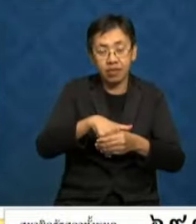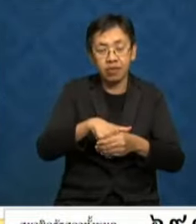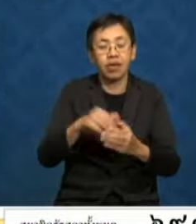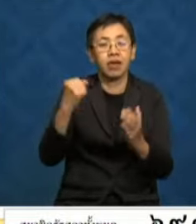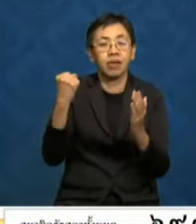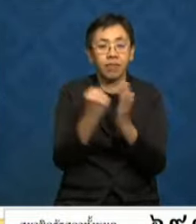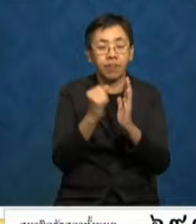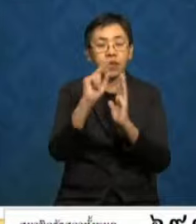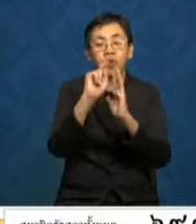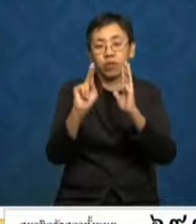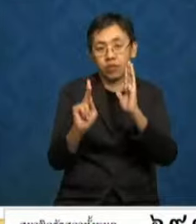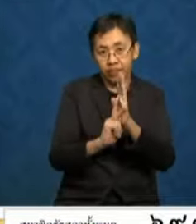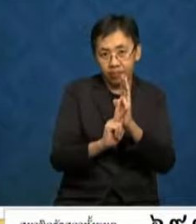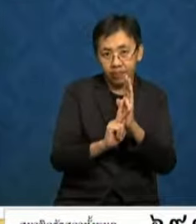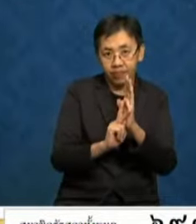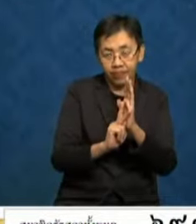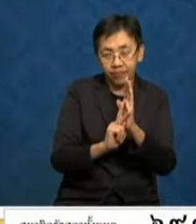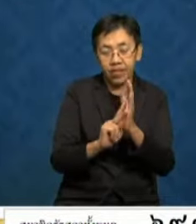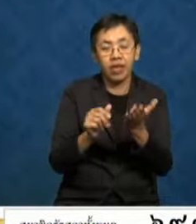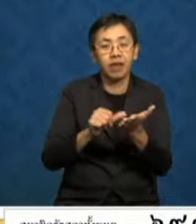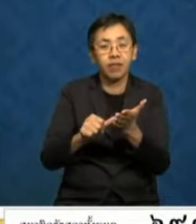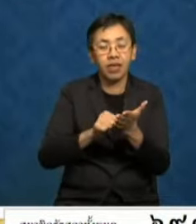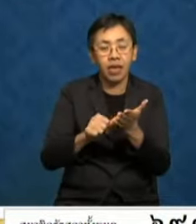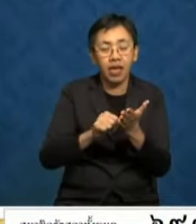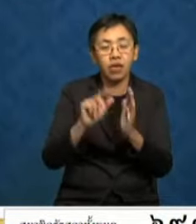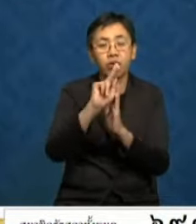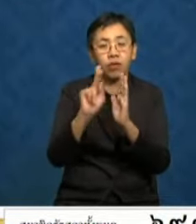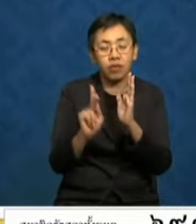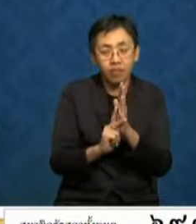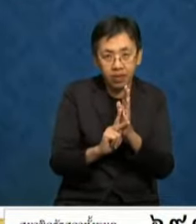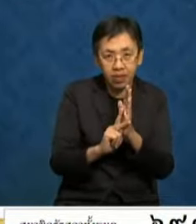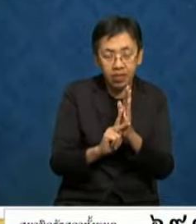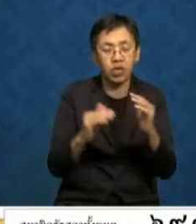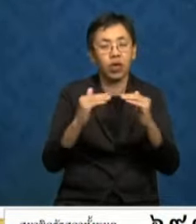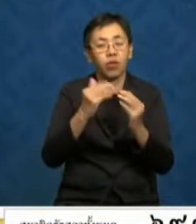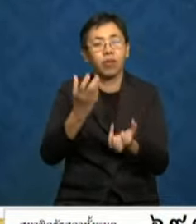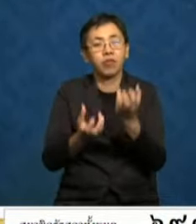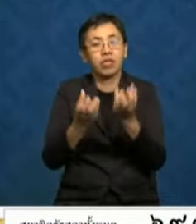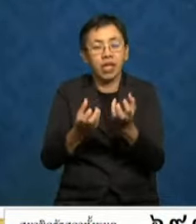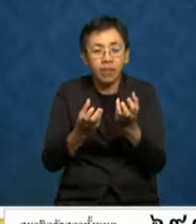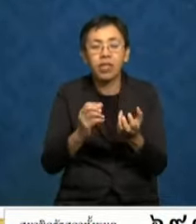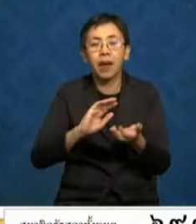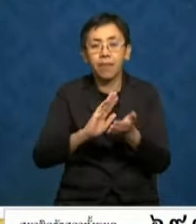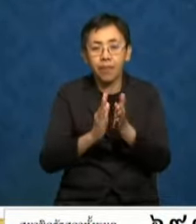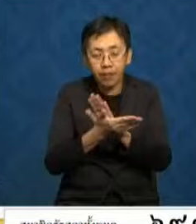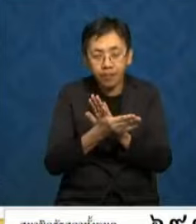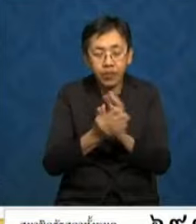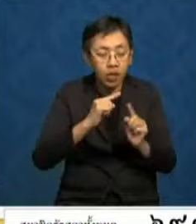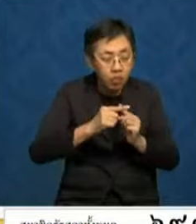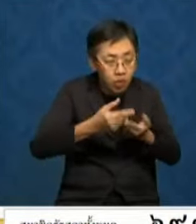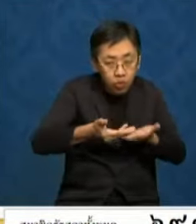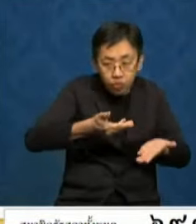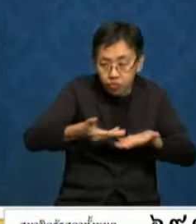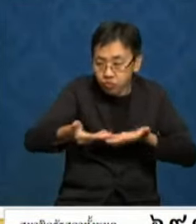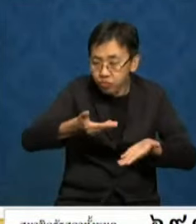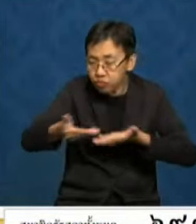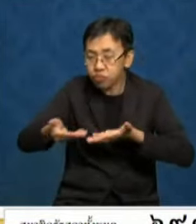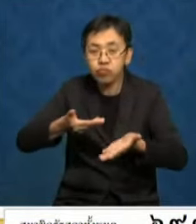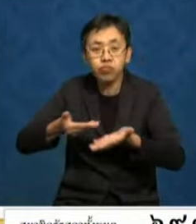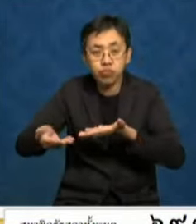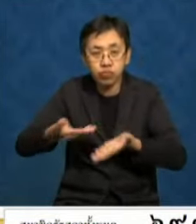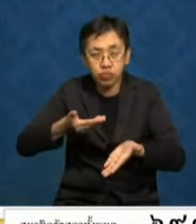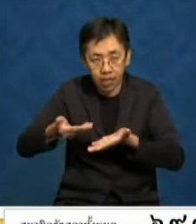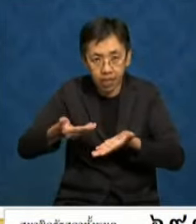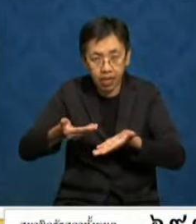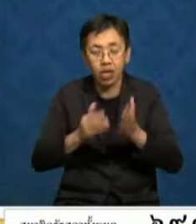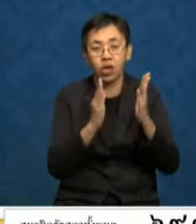ากฎหมายนิติบัญญัติการปรับปรุงระบบกฎหมายและกระบวนการยุติธรรมนะครับผ่านช่องทางการแลกเปลี่ยนอย่างเป็นทางการระ